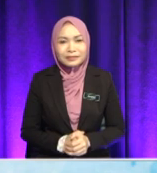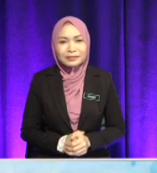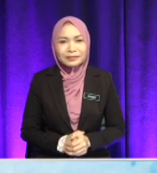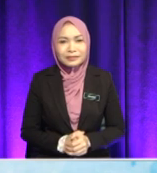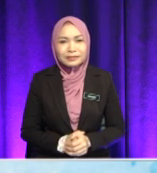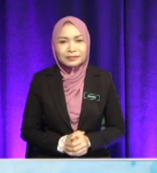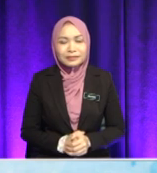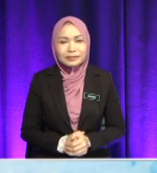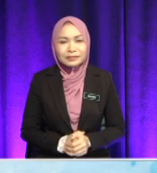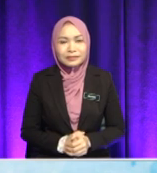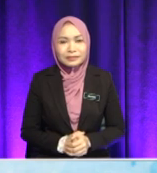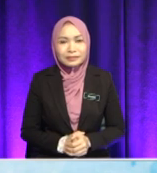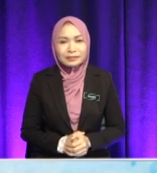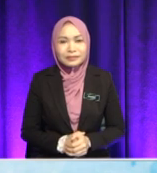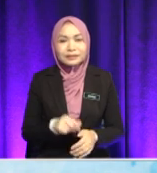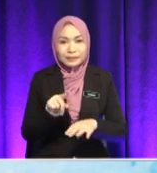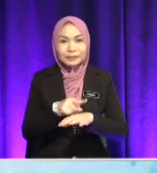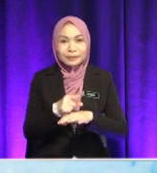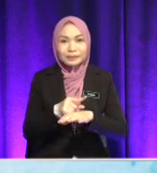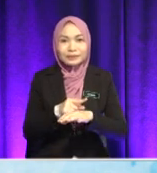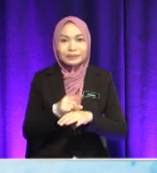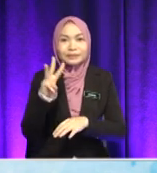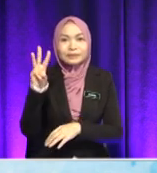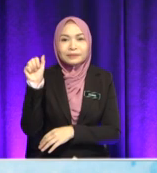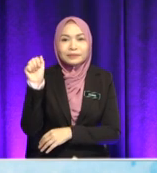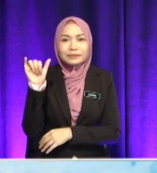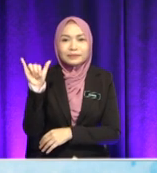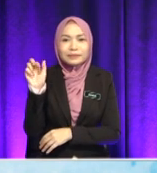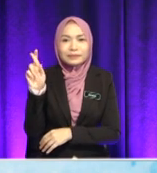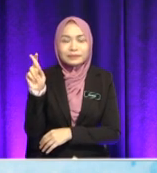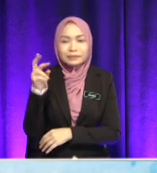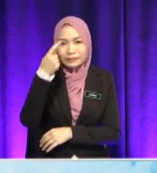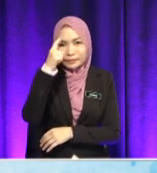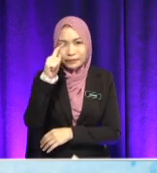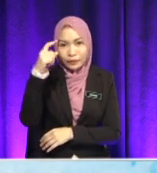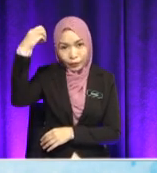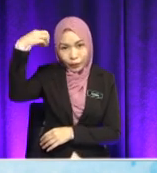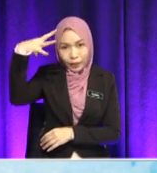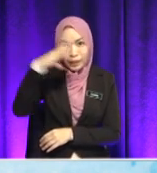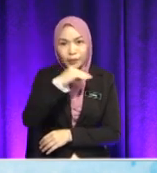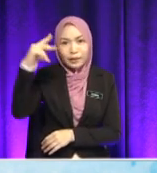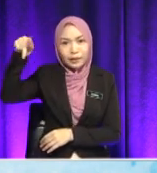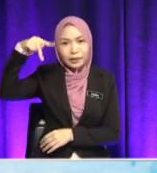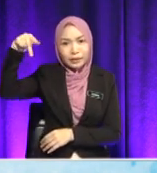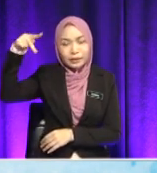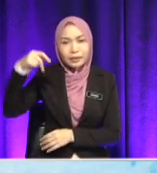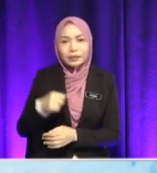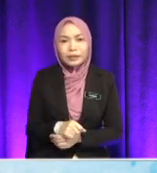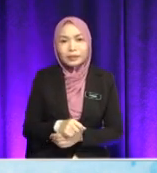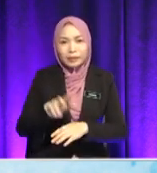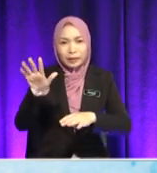pertama untuk Pendawa Yen Pada lampu dan 3 kipas dengan panjang keseluruhannya wayang